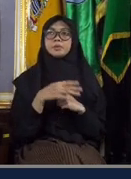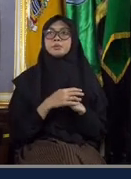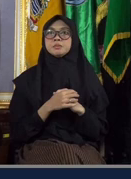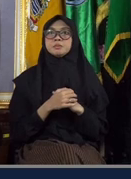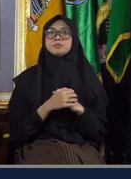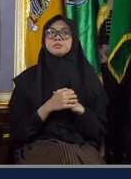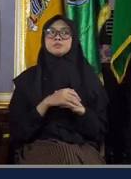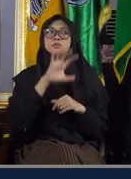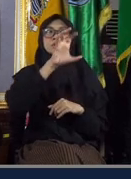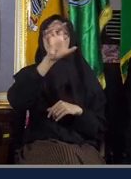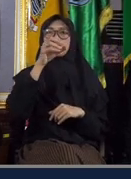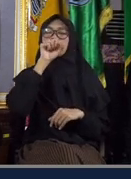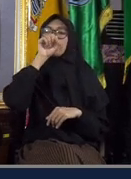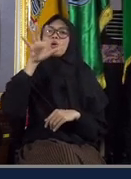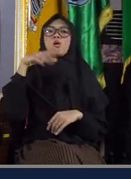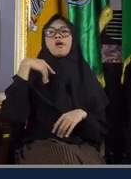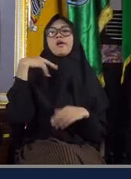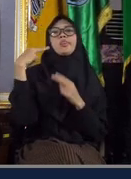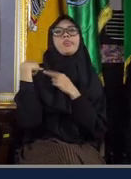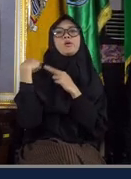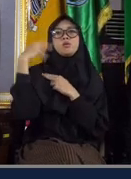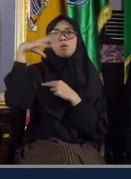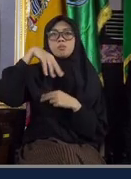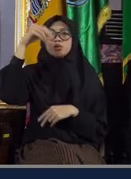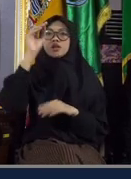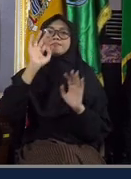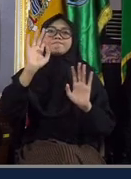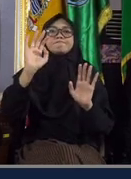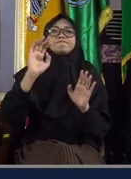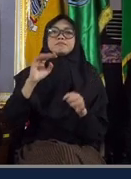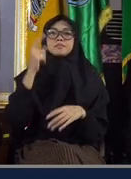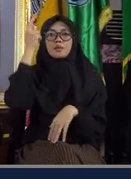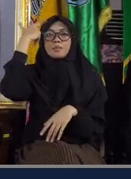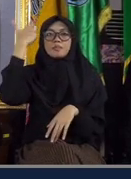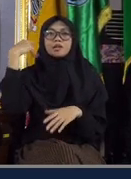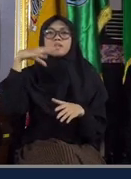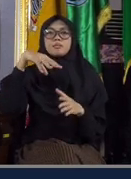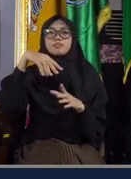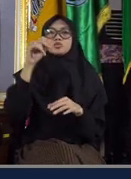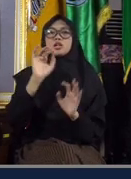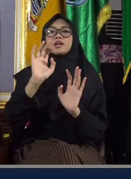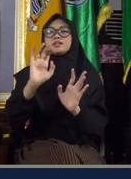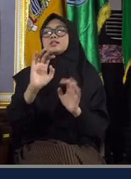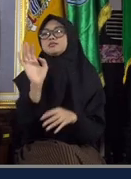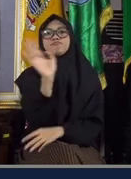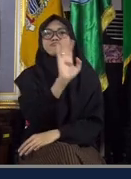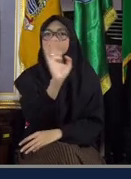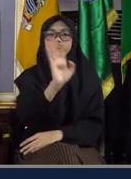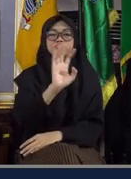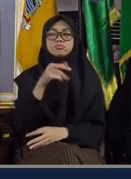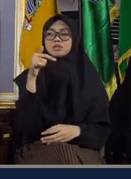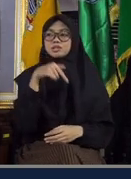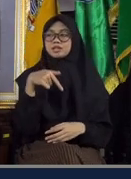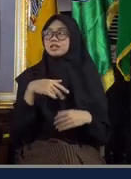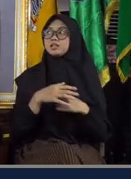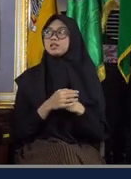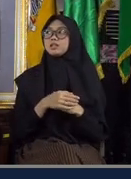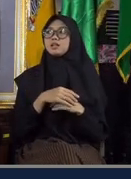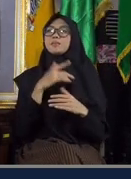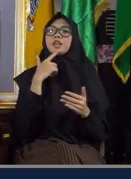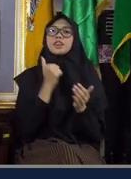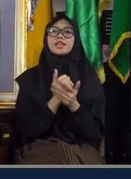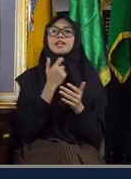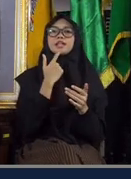itu urusan pusat tapi dalam konteks NKRI kontribusi kita diperlukan Ini perlunya muserembang